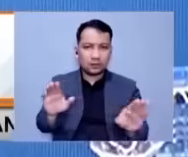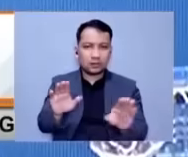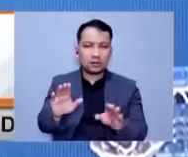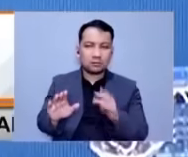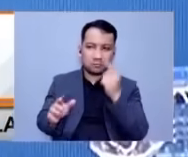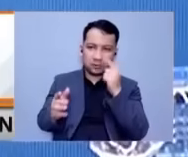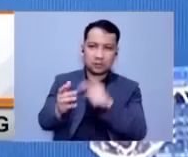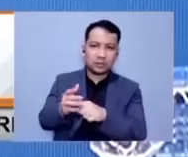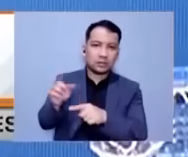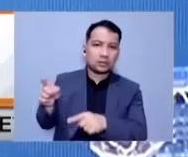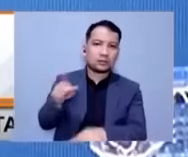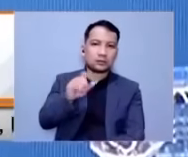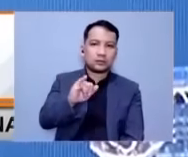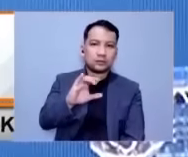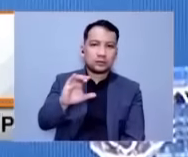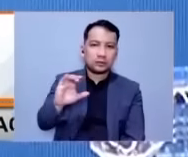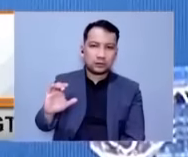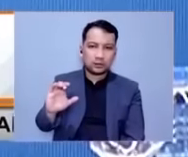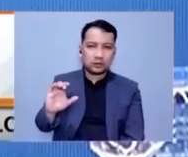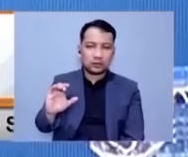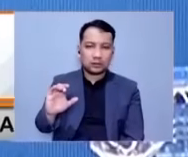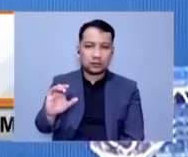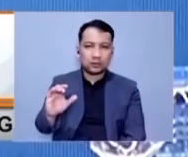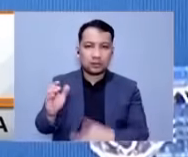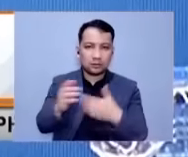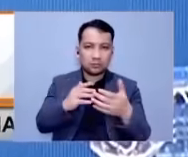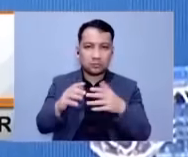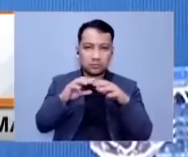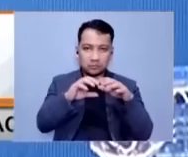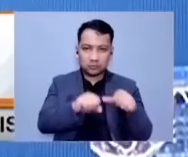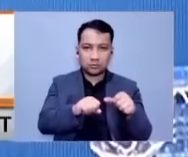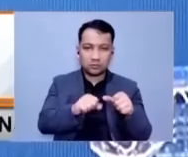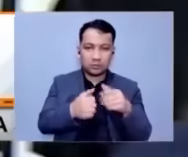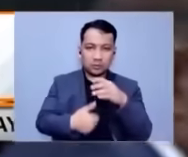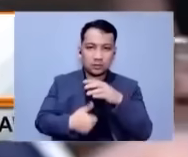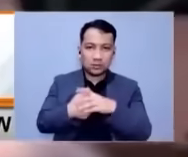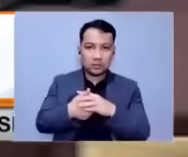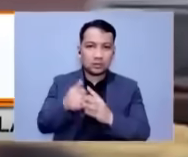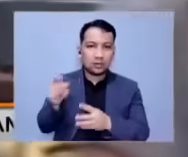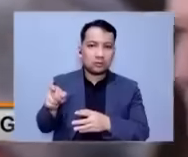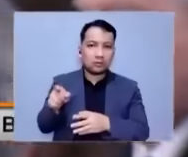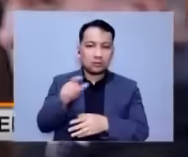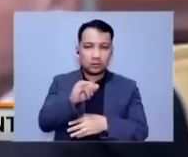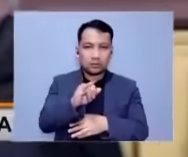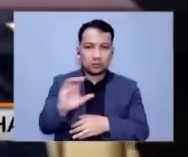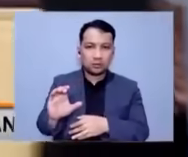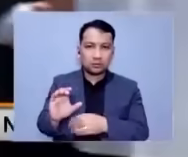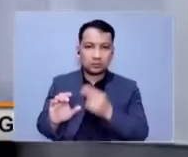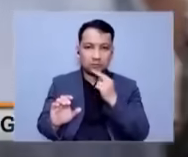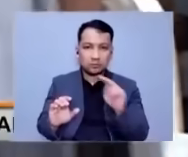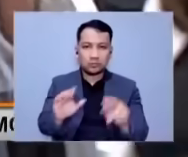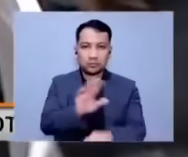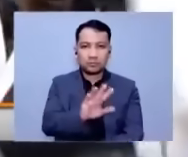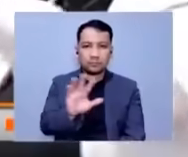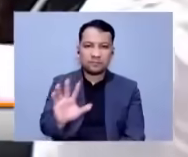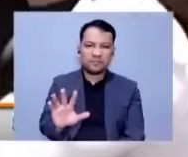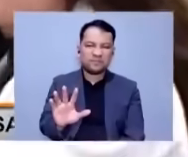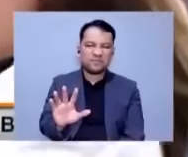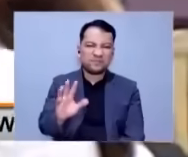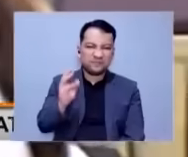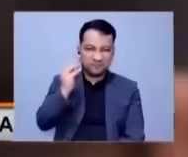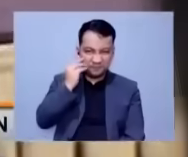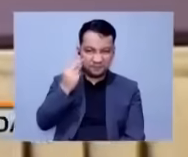ng Pilipinas ang anumang arrest warrant na posibleng ilabas ng ICC. Nagbabalita mula sa frontline, Maricel